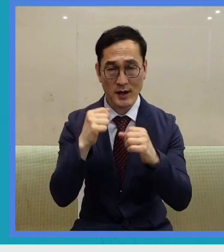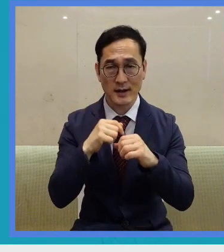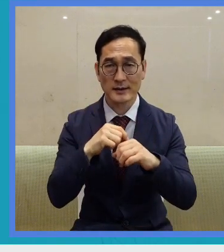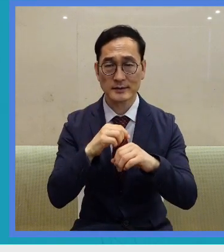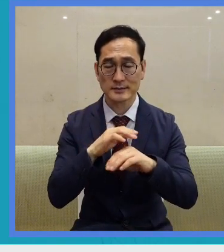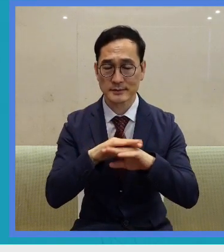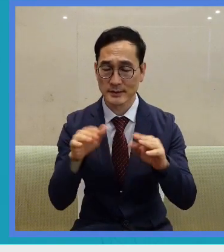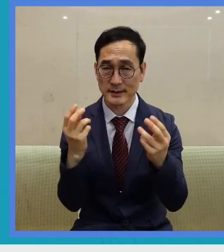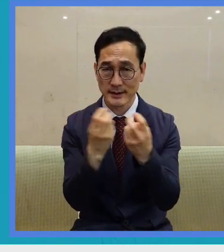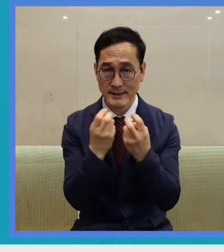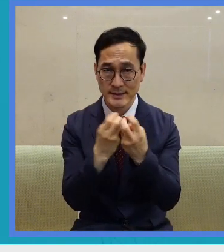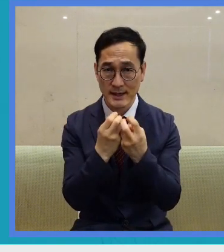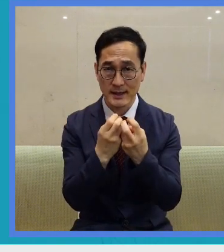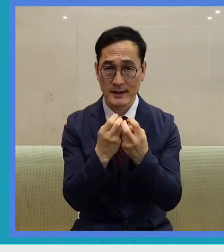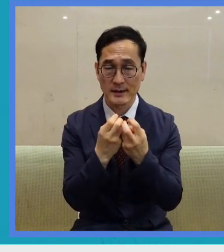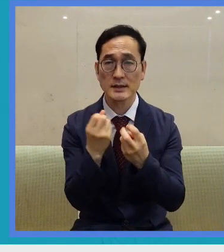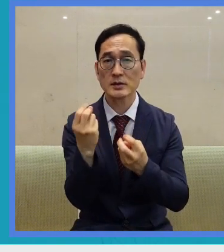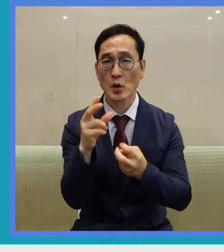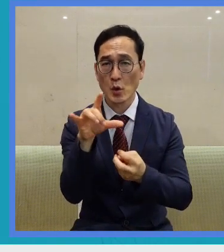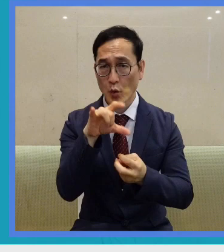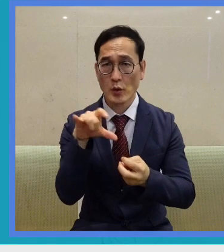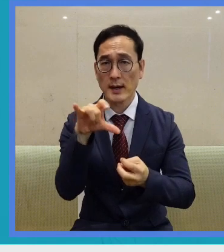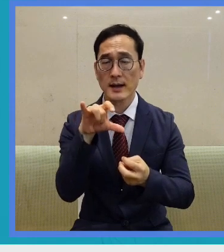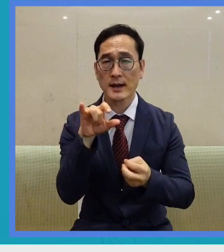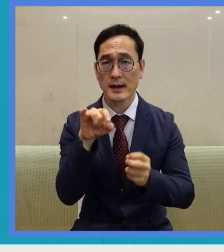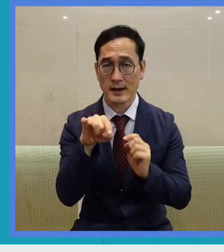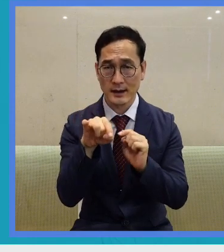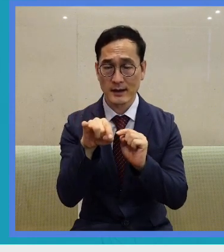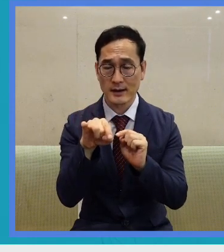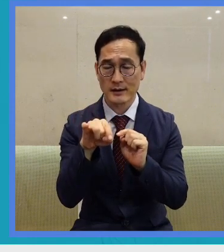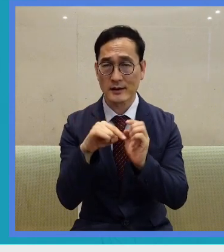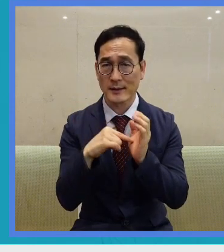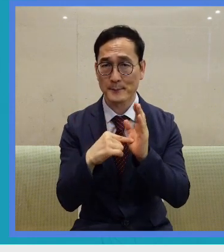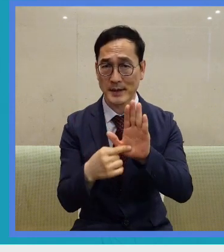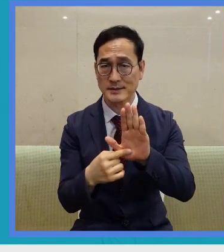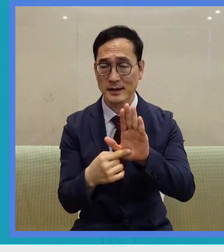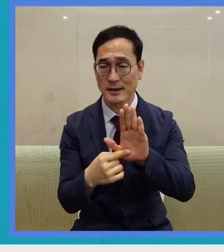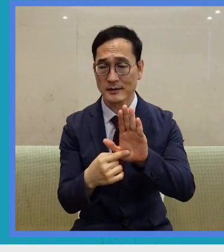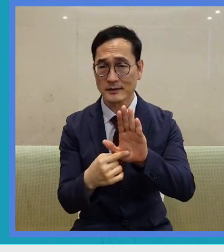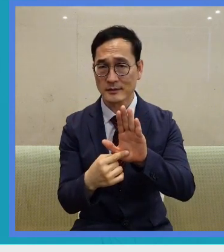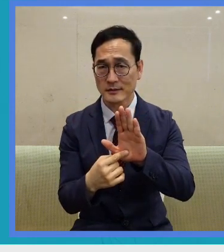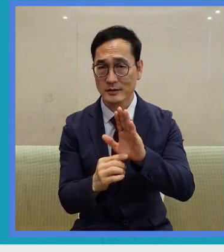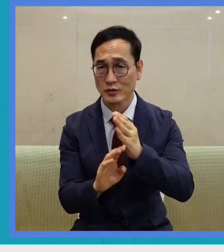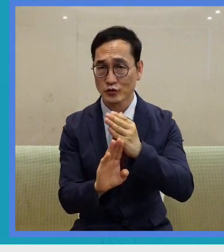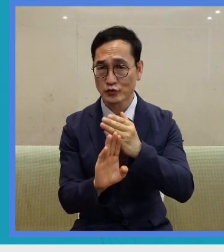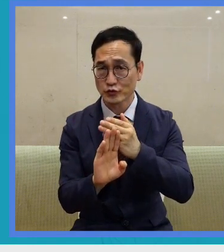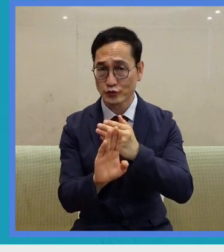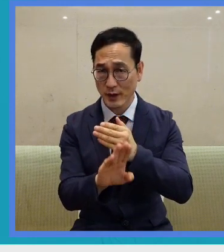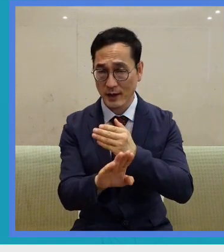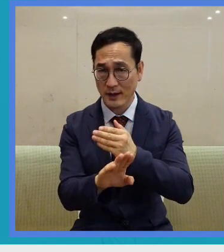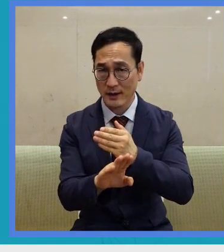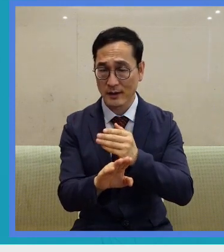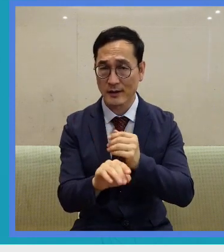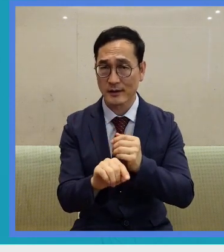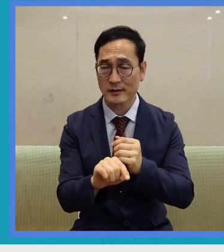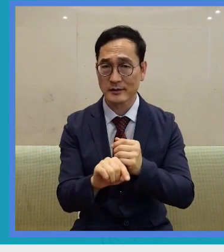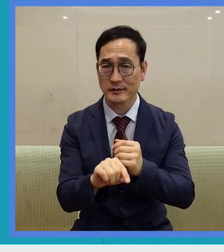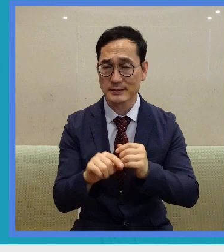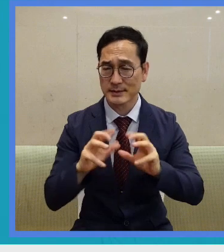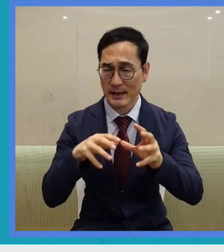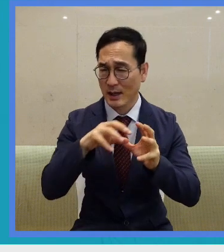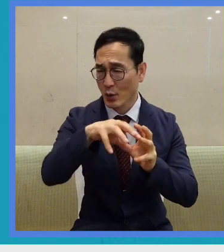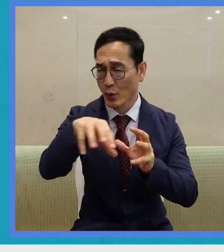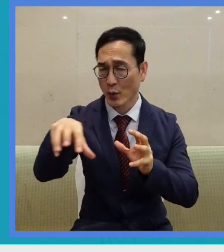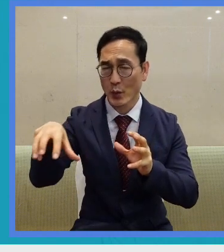대책이라고 하는 것이 코로나19가 발생한 바로 그 이후에 많은 논의들을 거쳐서 전 세계적으로